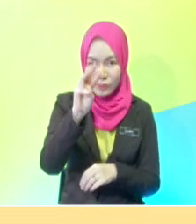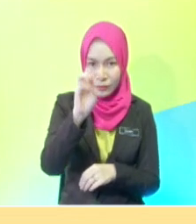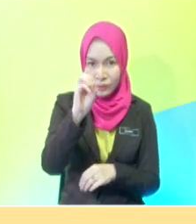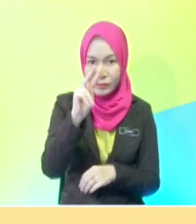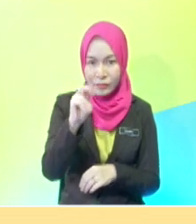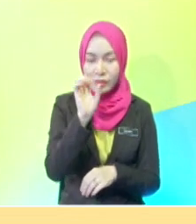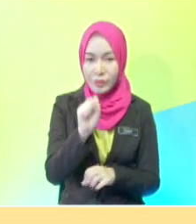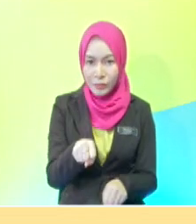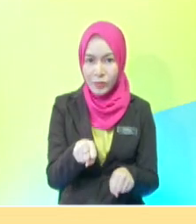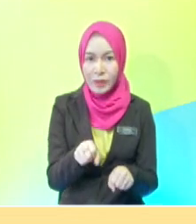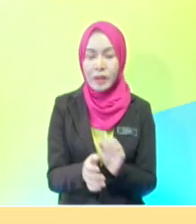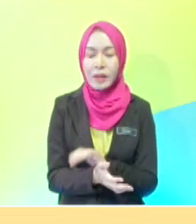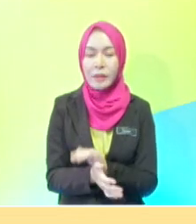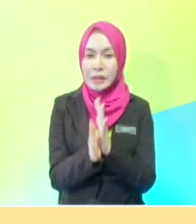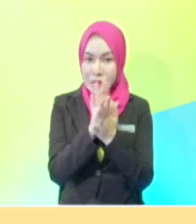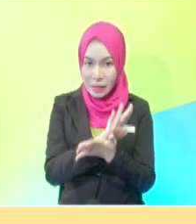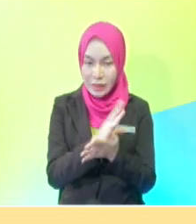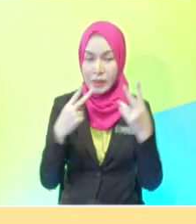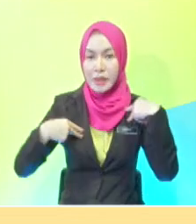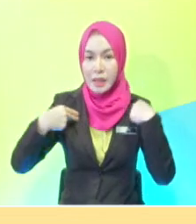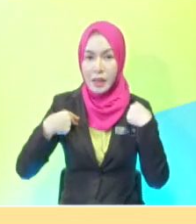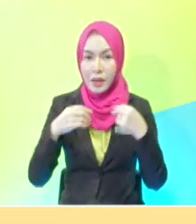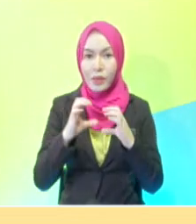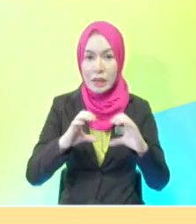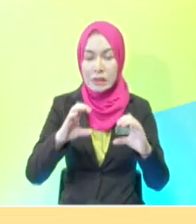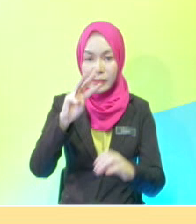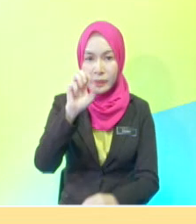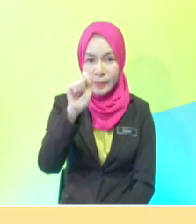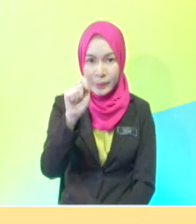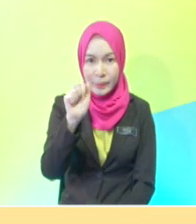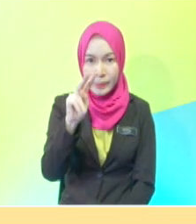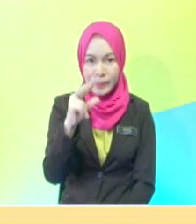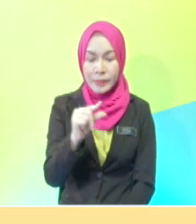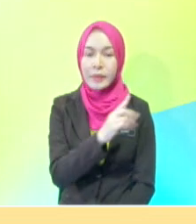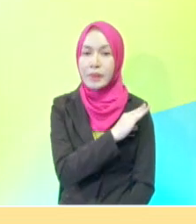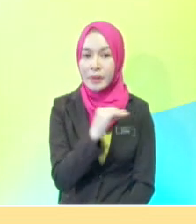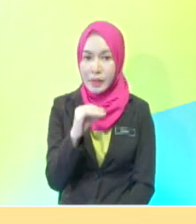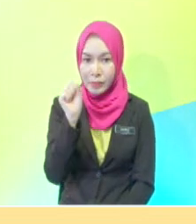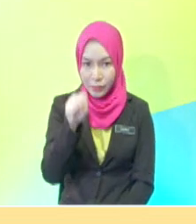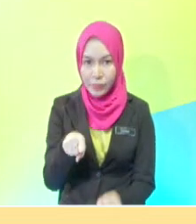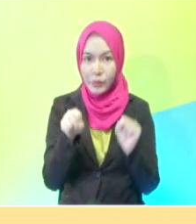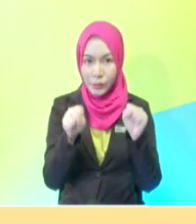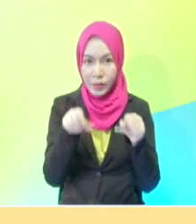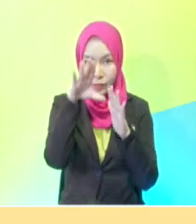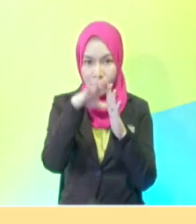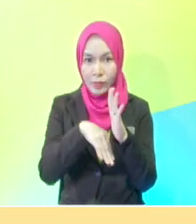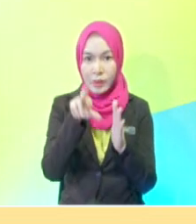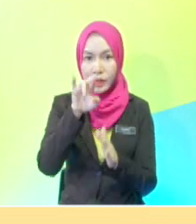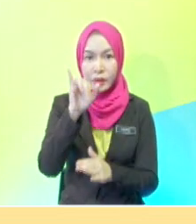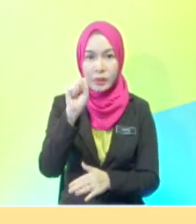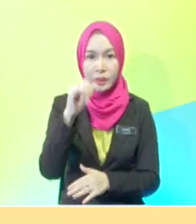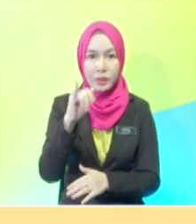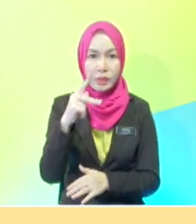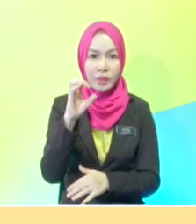genetik seseorang dapat diubah sesuai yang kedua kita dapat mengurangkan risiko penyakit mental